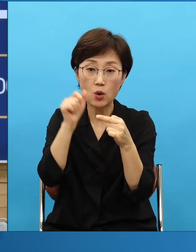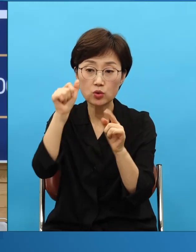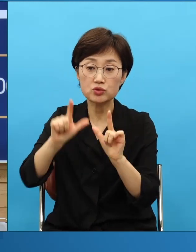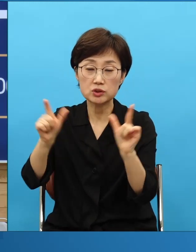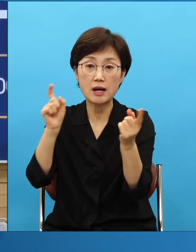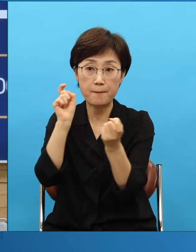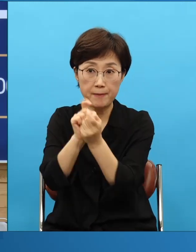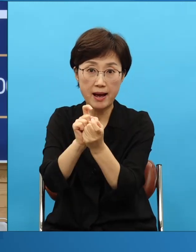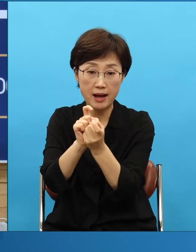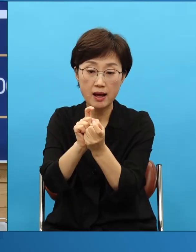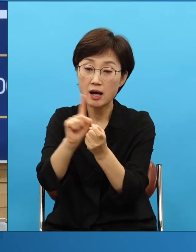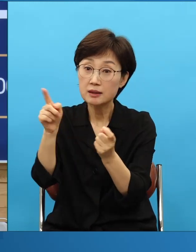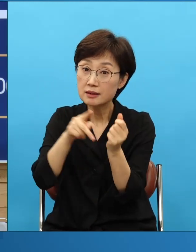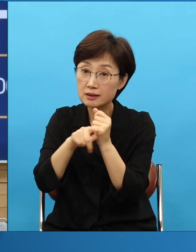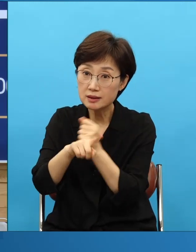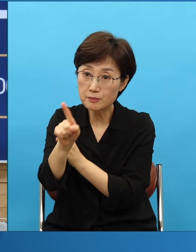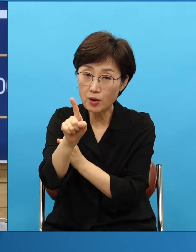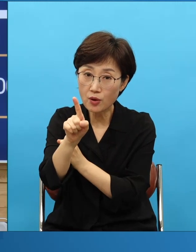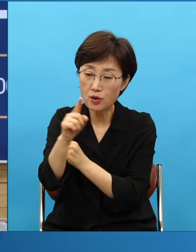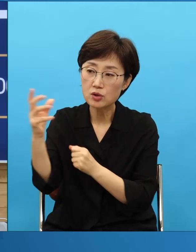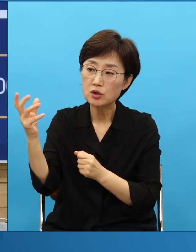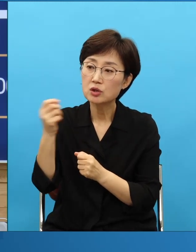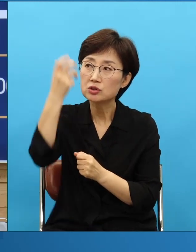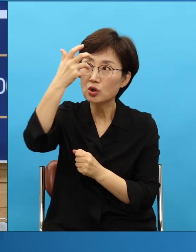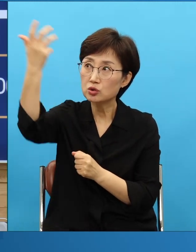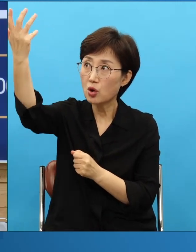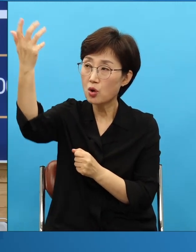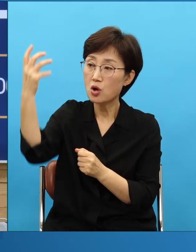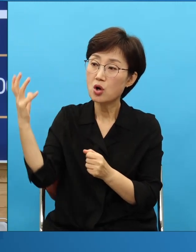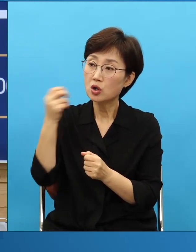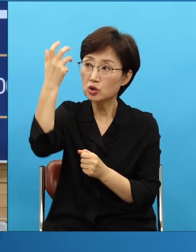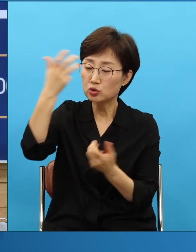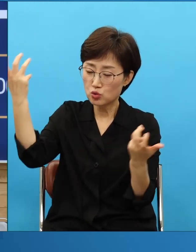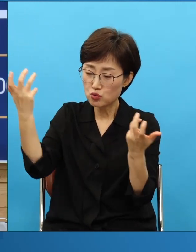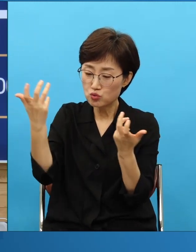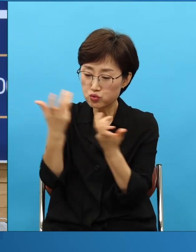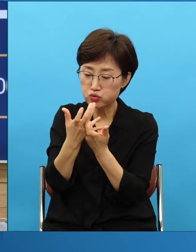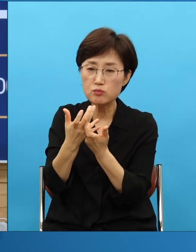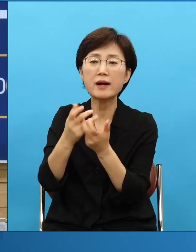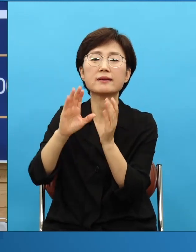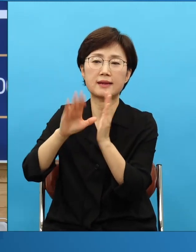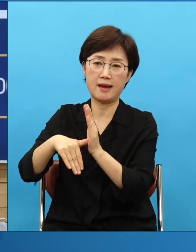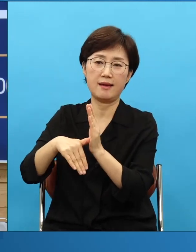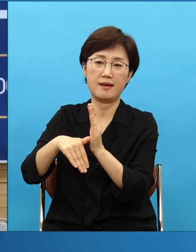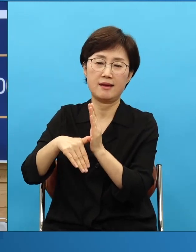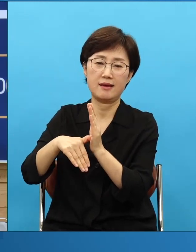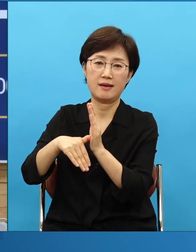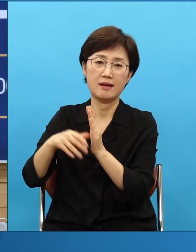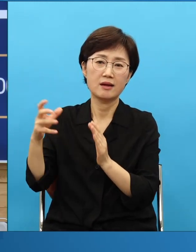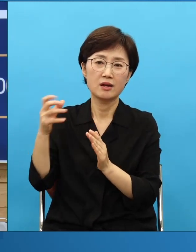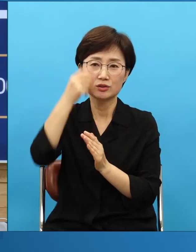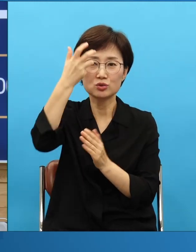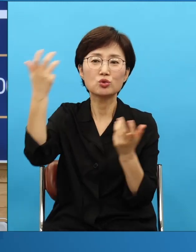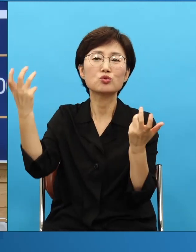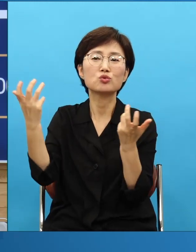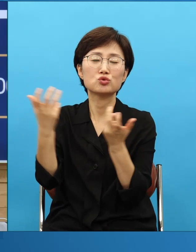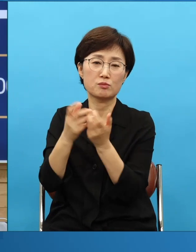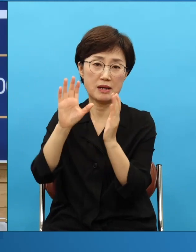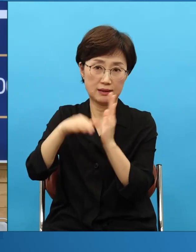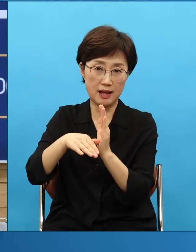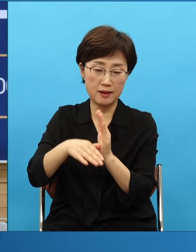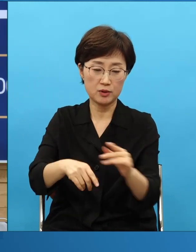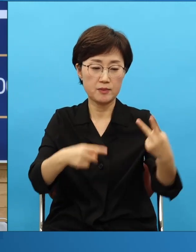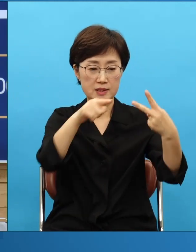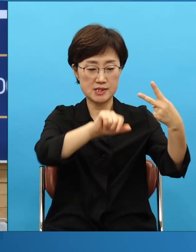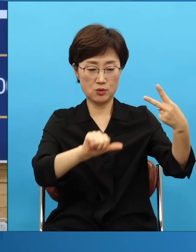came." 쉽게 말하면 능력의 성령의 시간표라고 그 말이에요. Simply put, this is a time schedule when the Holy Spirit and the power of the Holy Spirit came upon 또 them. 5절에